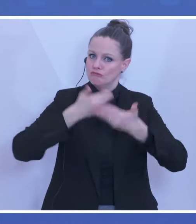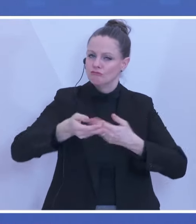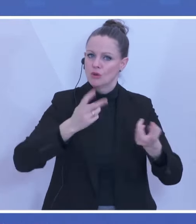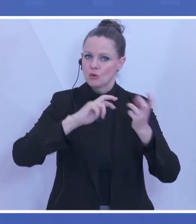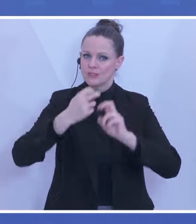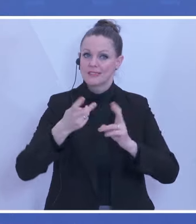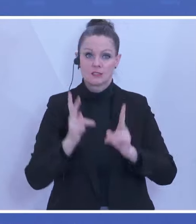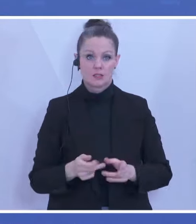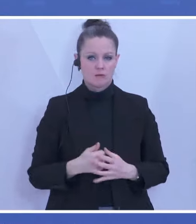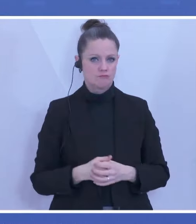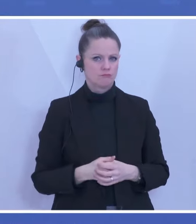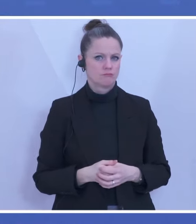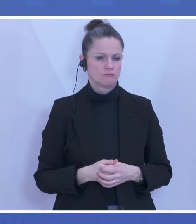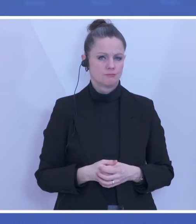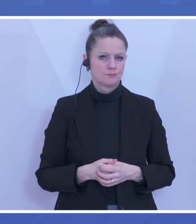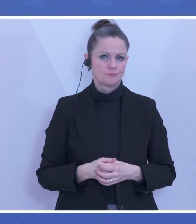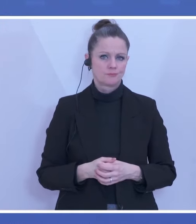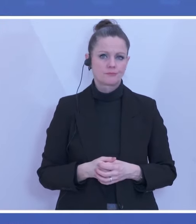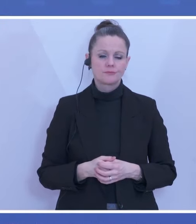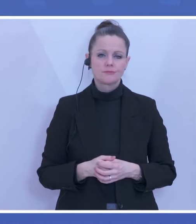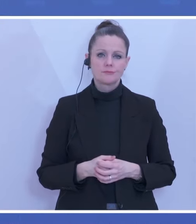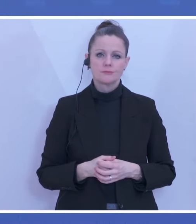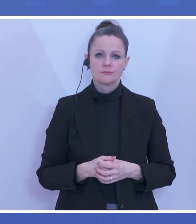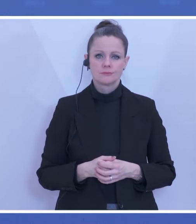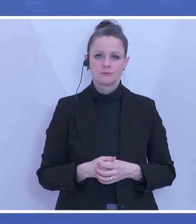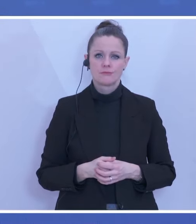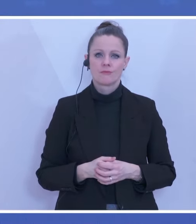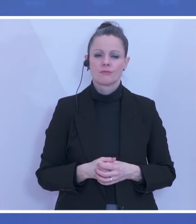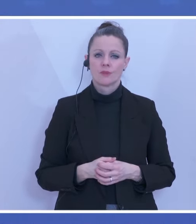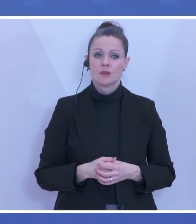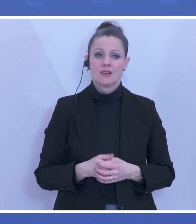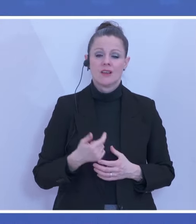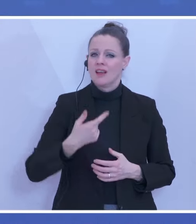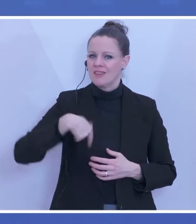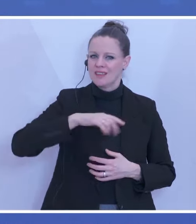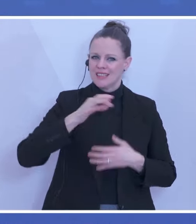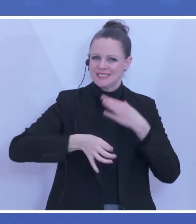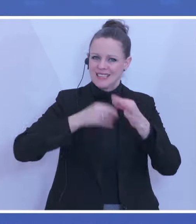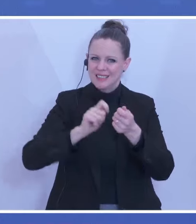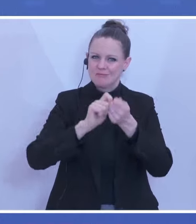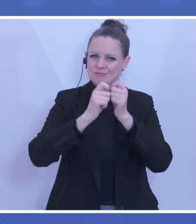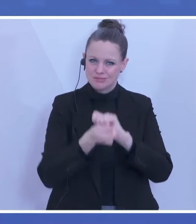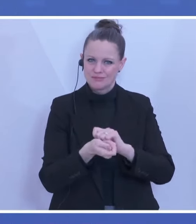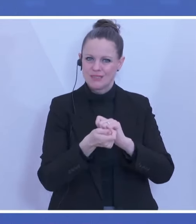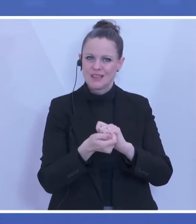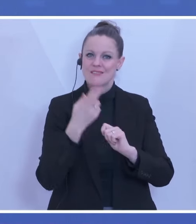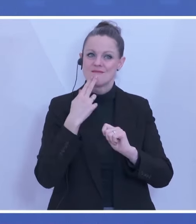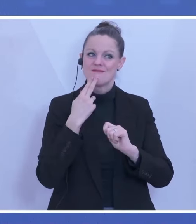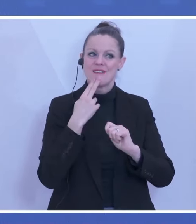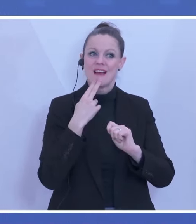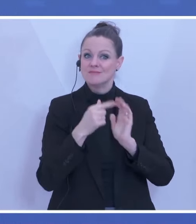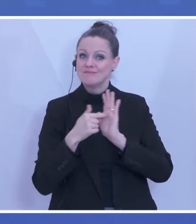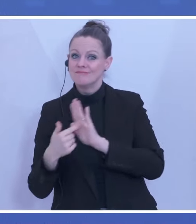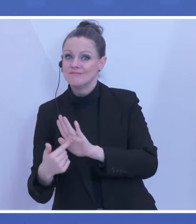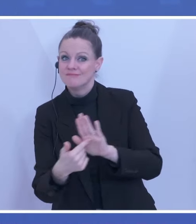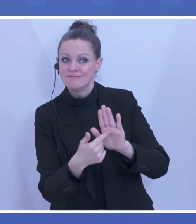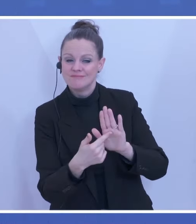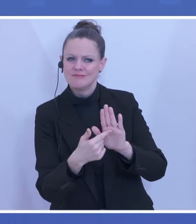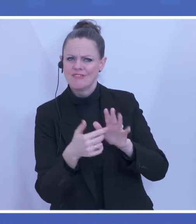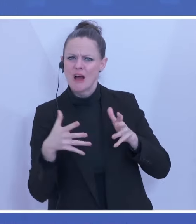stehe ja nicht an, dass ich jene, und wir haben ja da natürlich die Taktik geändert, jene, die ich vor den Vorhang gebeten habe, weil sie die Bremser waren,